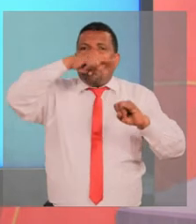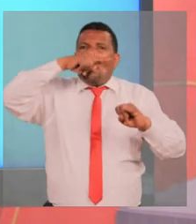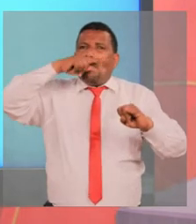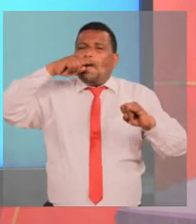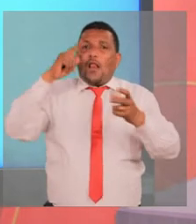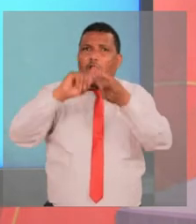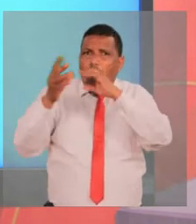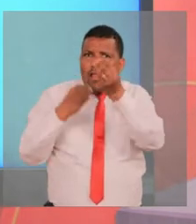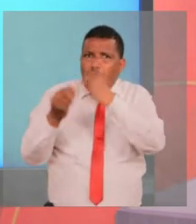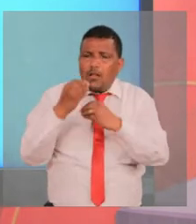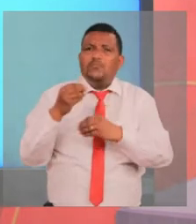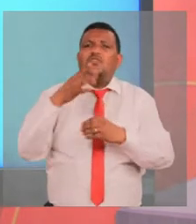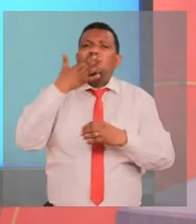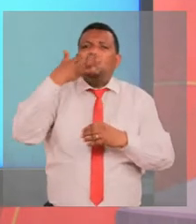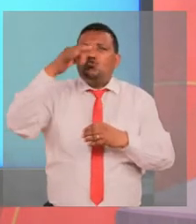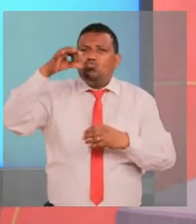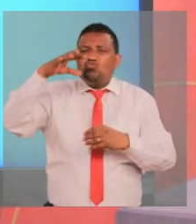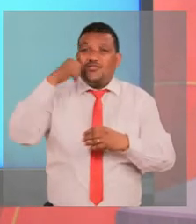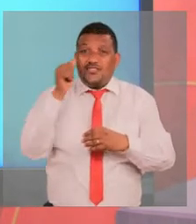आवर